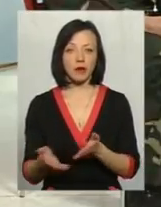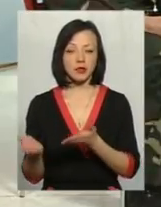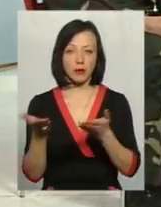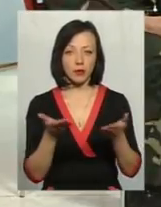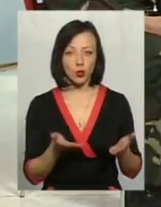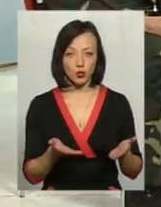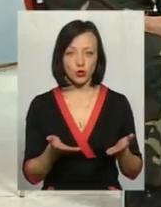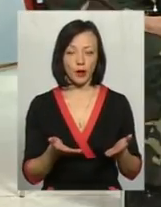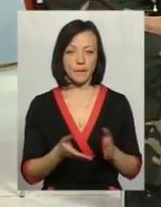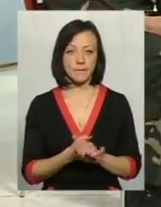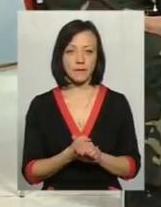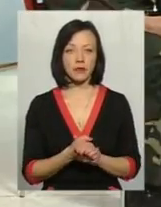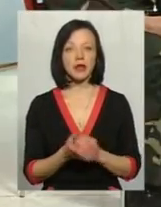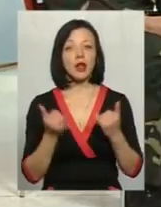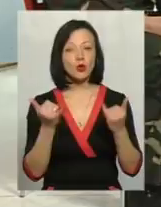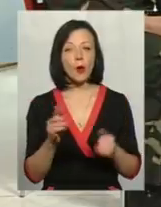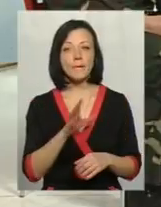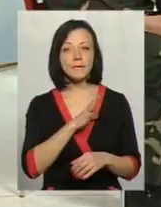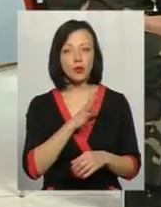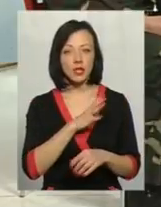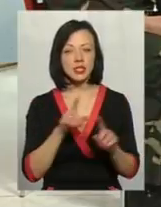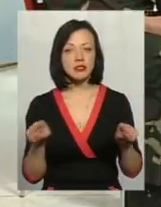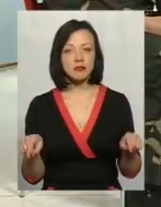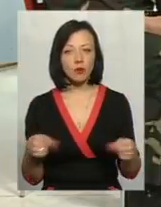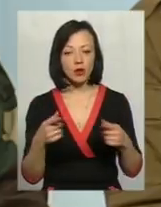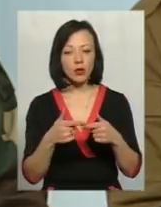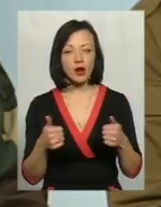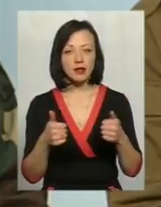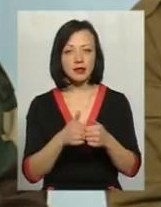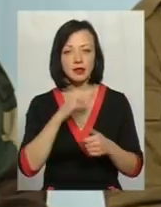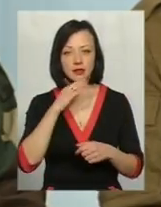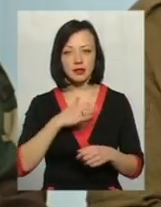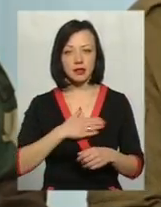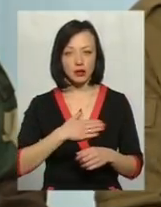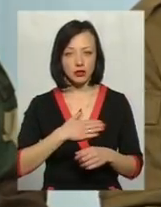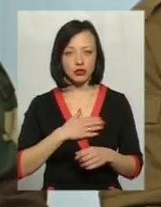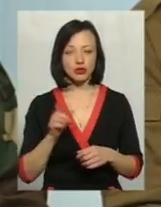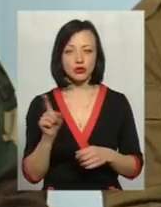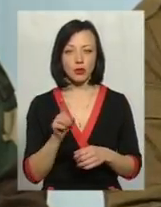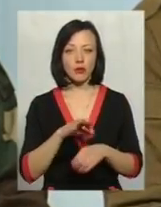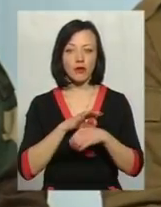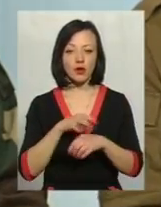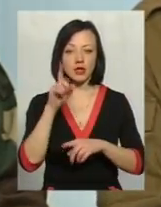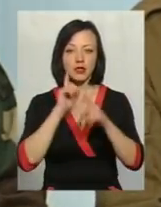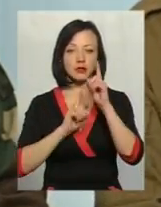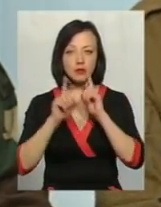їх. Для того і були створені організації, от наші організації, що проводяться